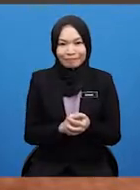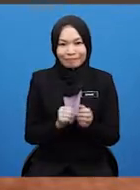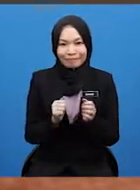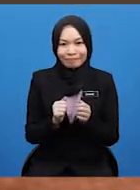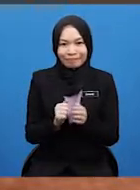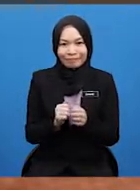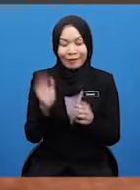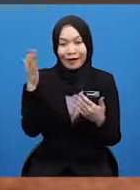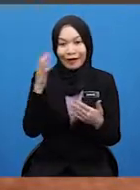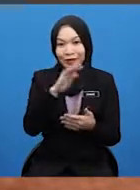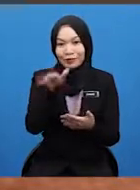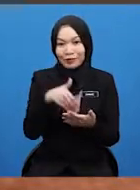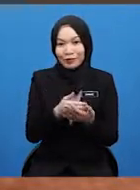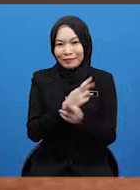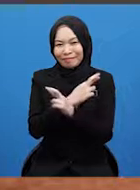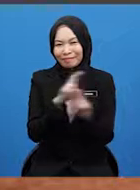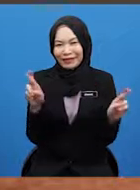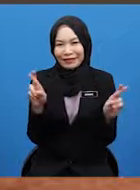Harap sudah bersedia ya.